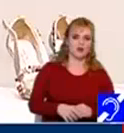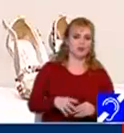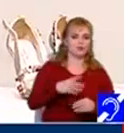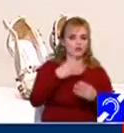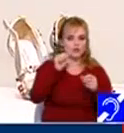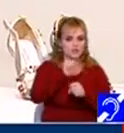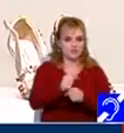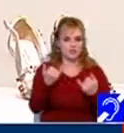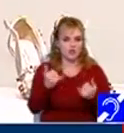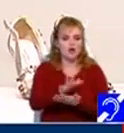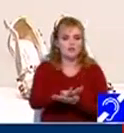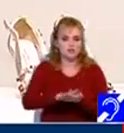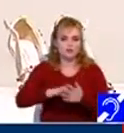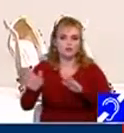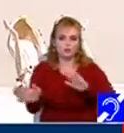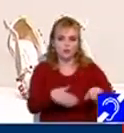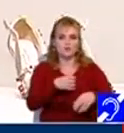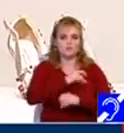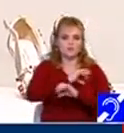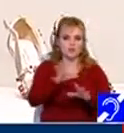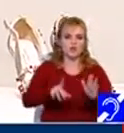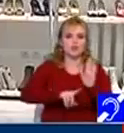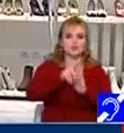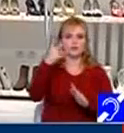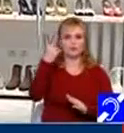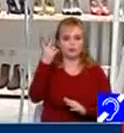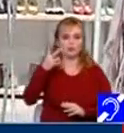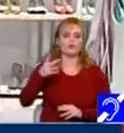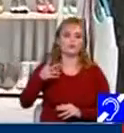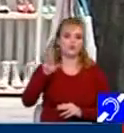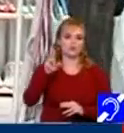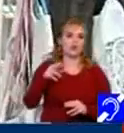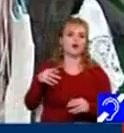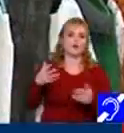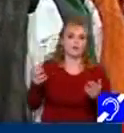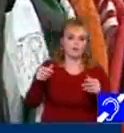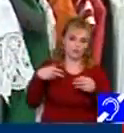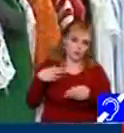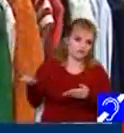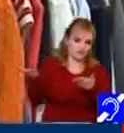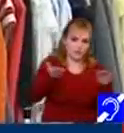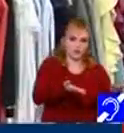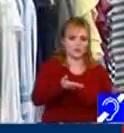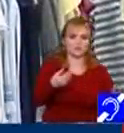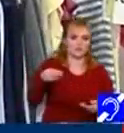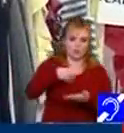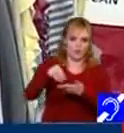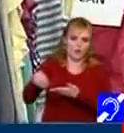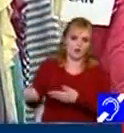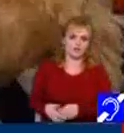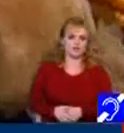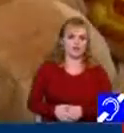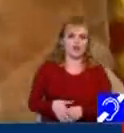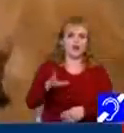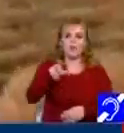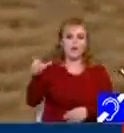3 zile. Vom continua și după Revelion, începând cu data de 2, iarăși ne găsiți cu toate hăinuțile aici. Lumea n-a reușit să ajungă sau că sunt